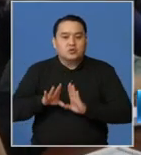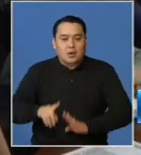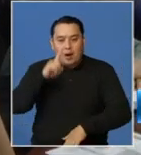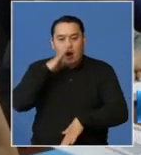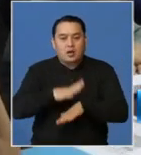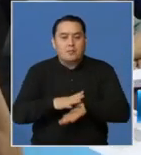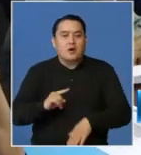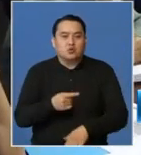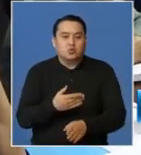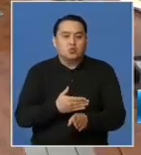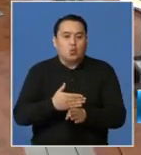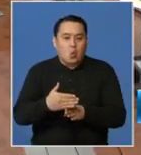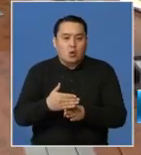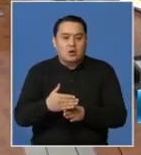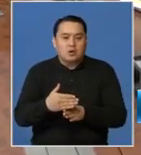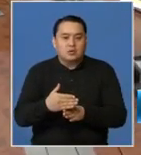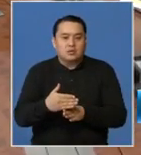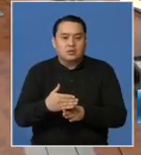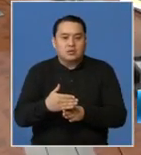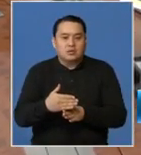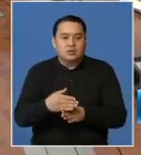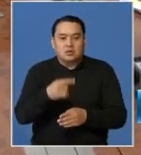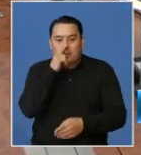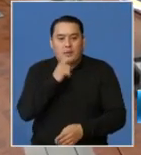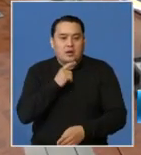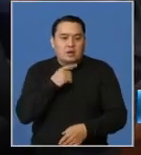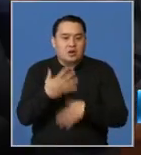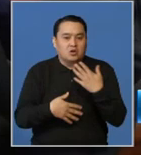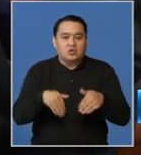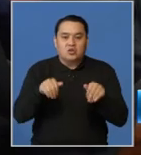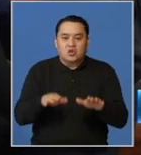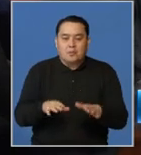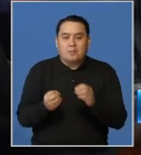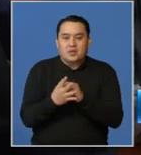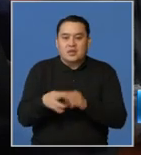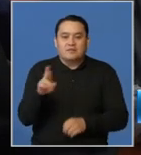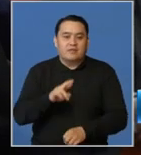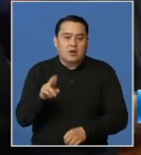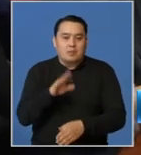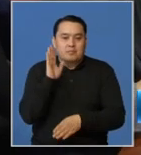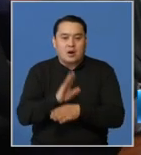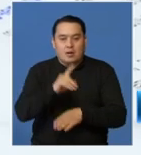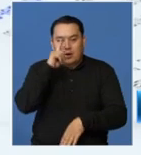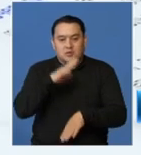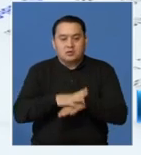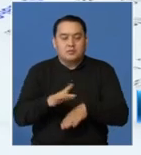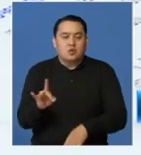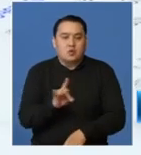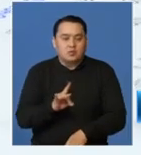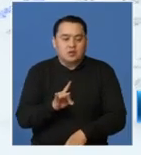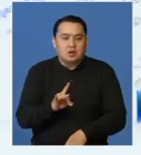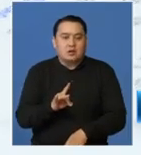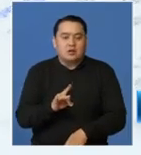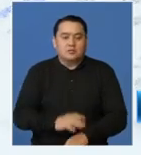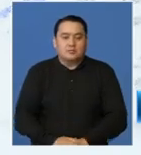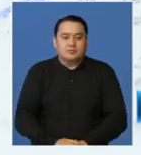области, почему они медлят, отвечали уклончиво и не совсем понятно. Решить проблему до 15 января поручил Айдарбек Байжанов. Иначе